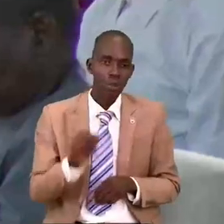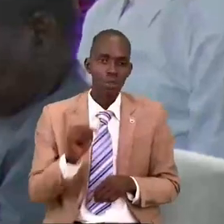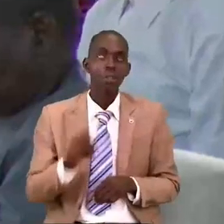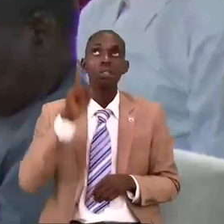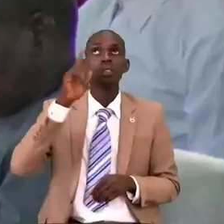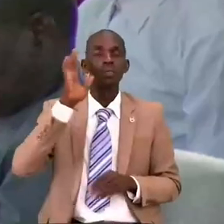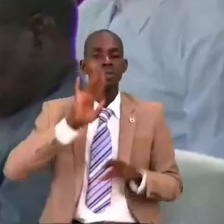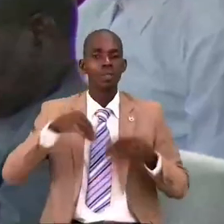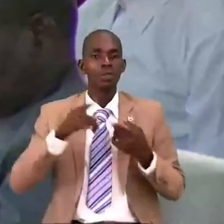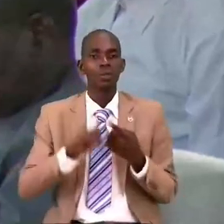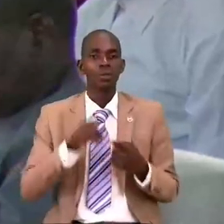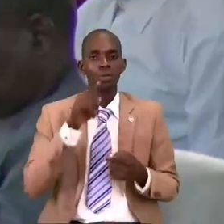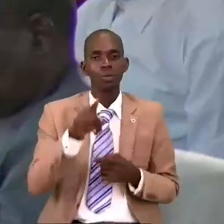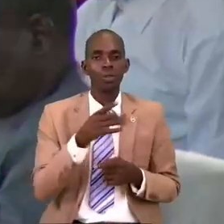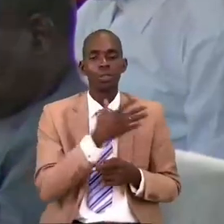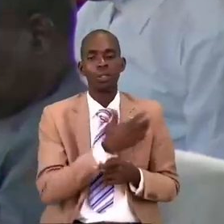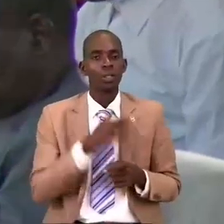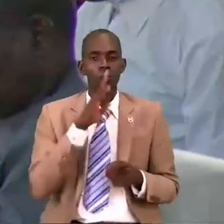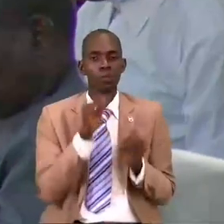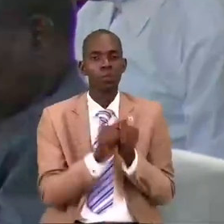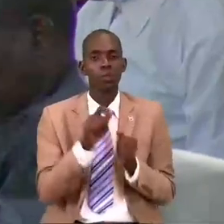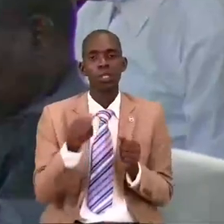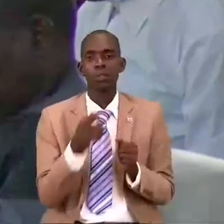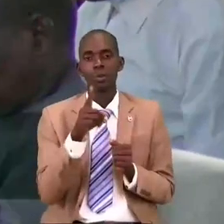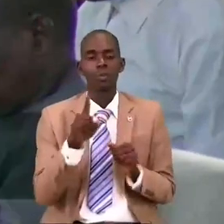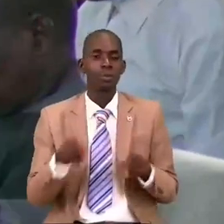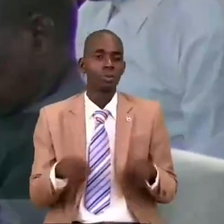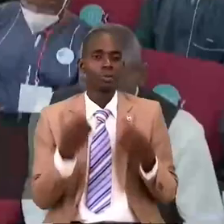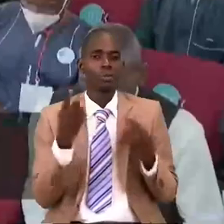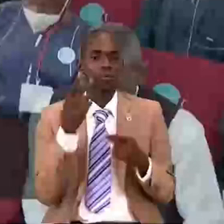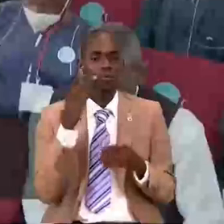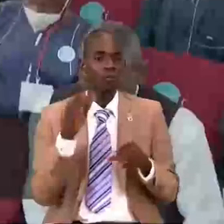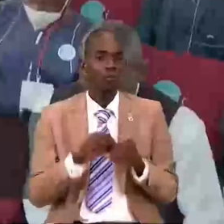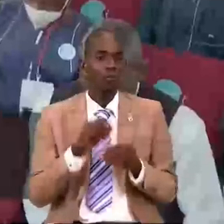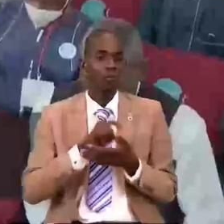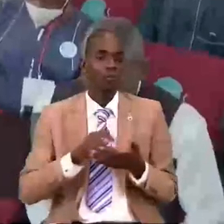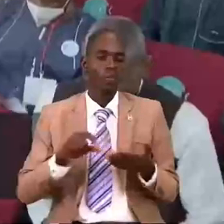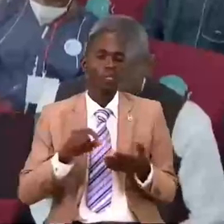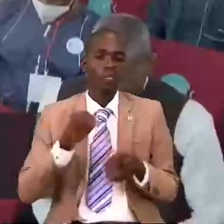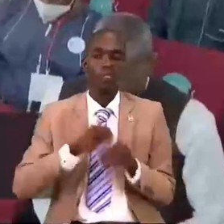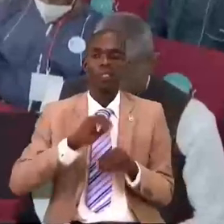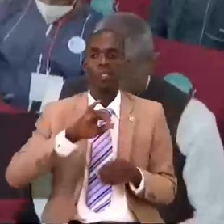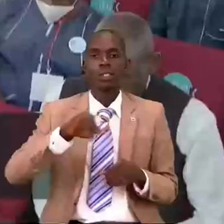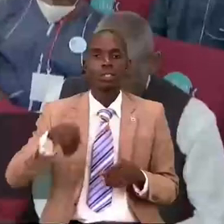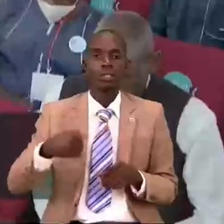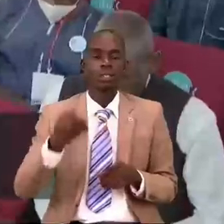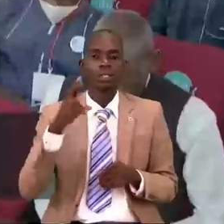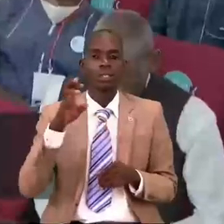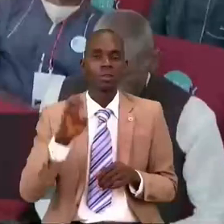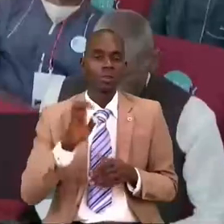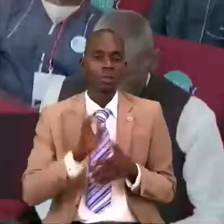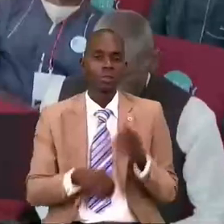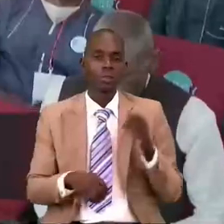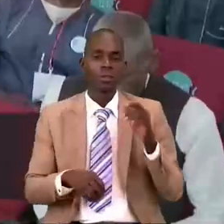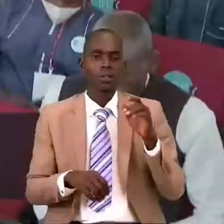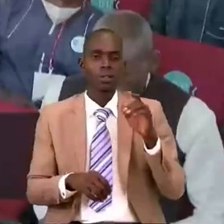iras. Jérémie 1, verset 7. Jérémie, chapitre 1,